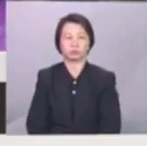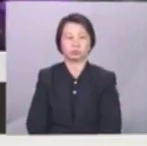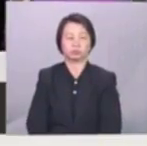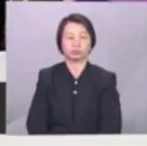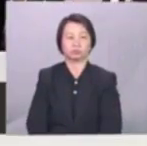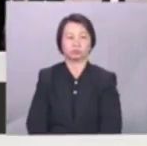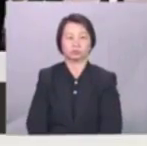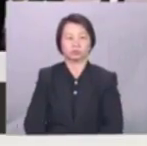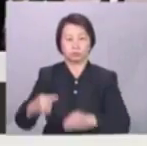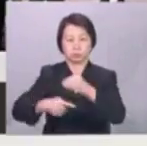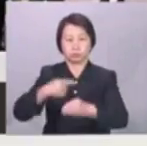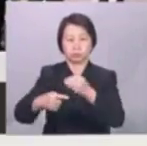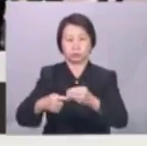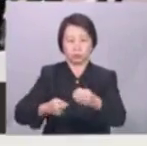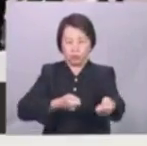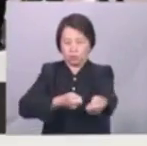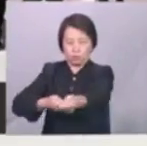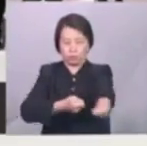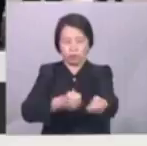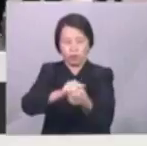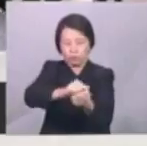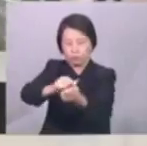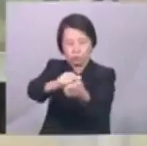Dari segi operasi sanitasi awam